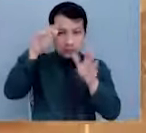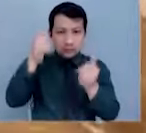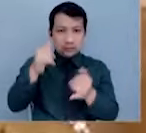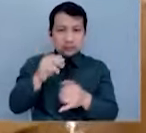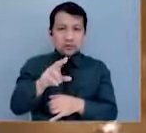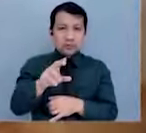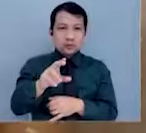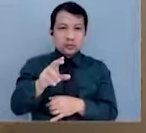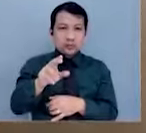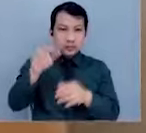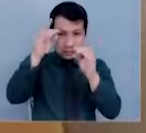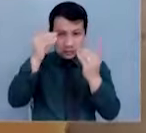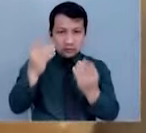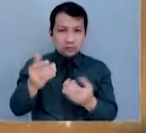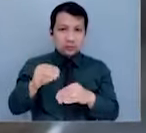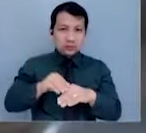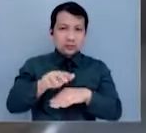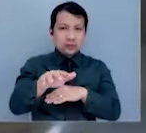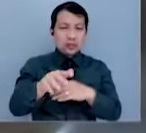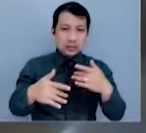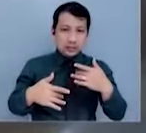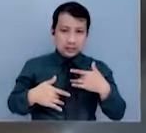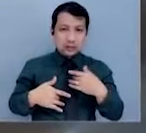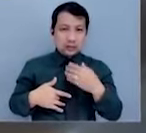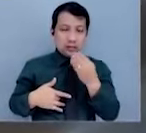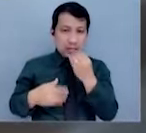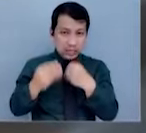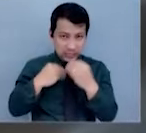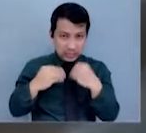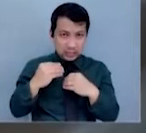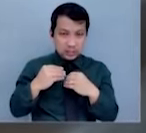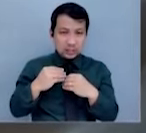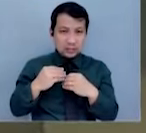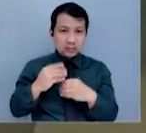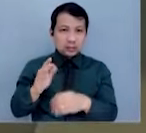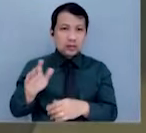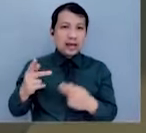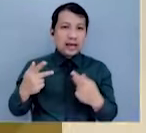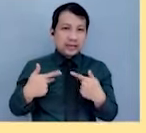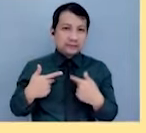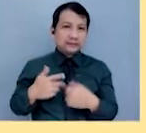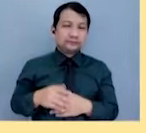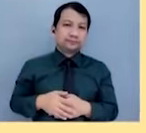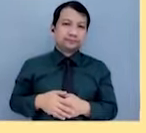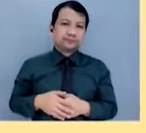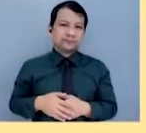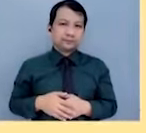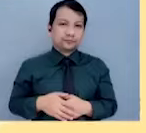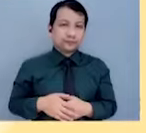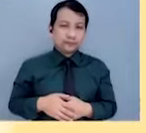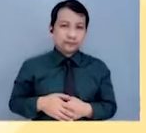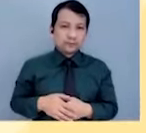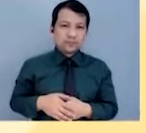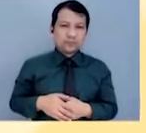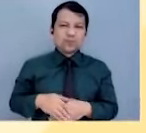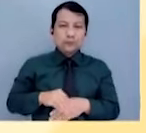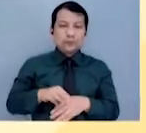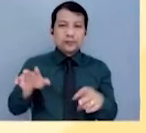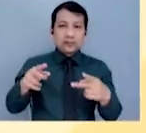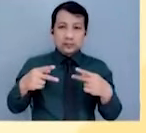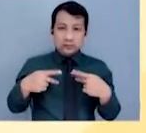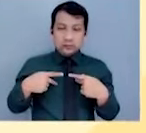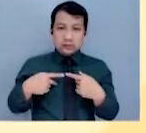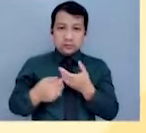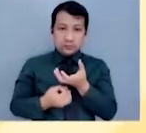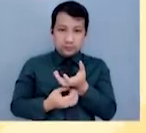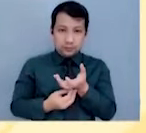nga lang, posible pa rin magka-rabies kapag kumain ng karne ng hayop na meron nito. Of course, everything naman na